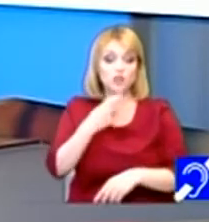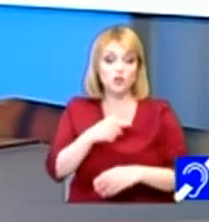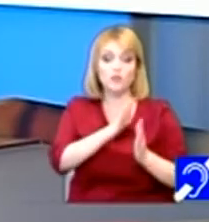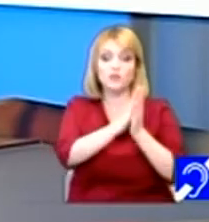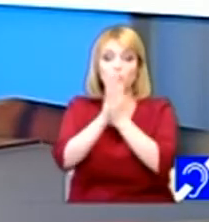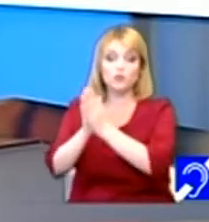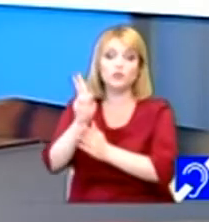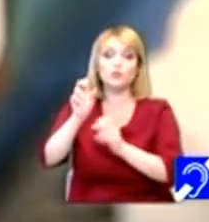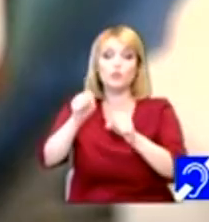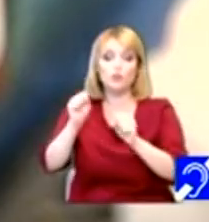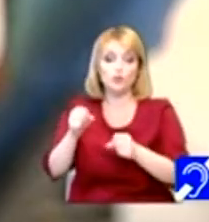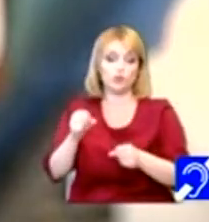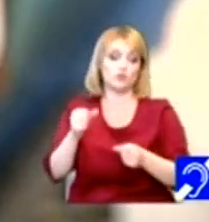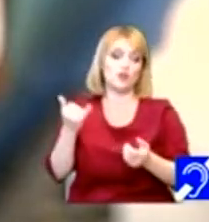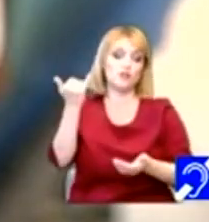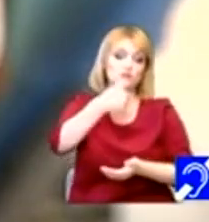multe vieți.